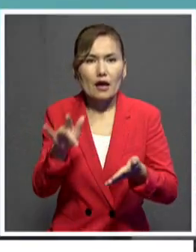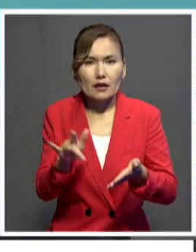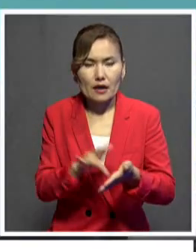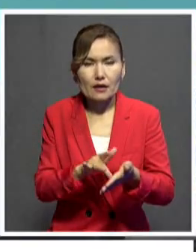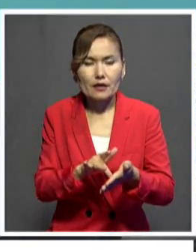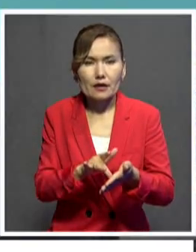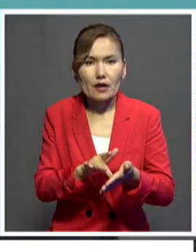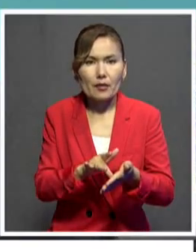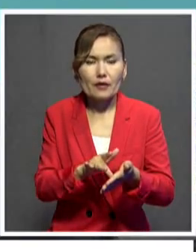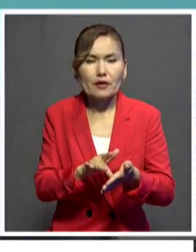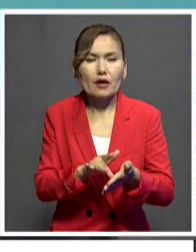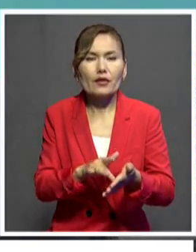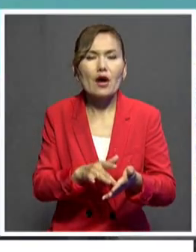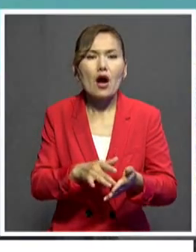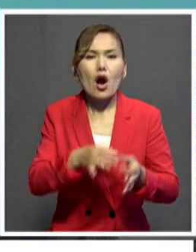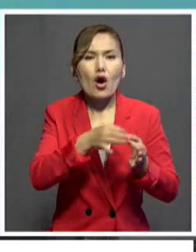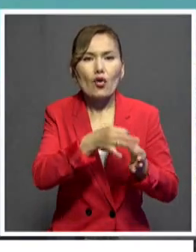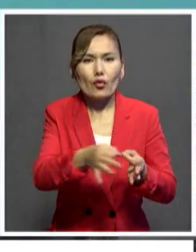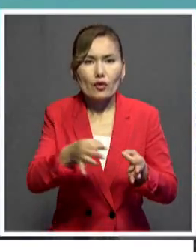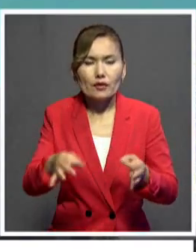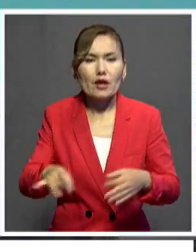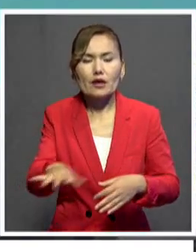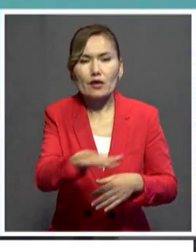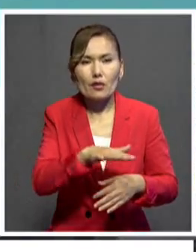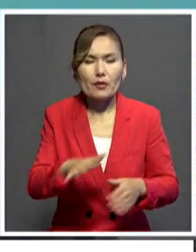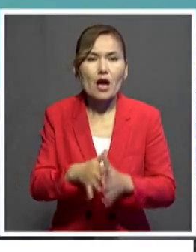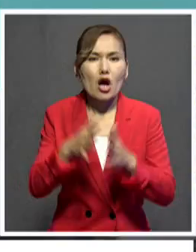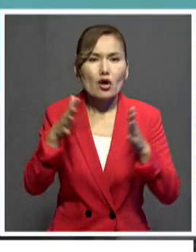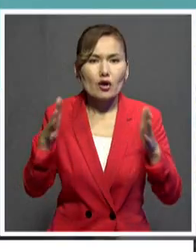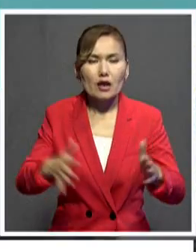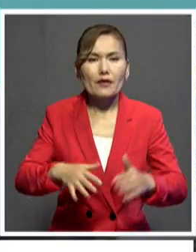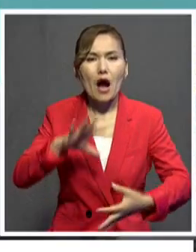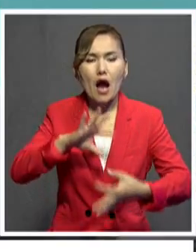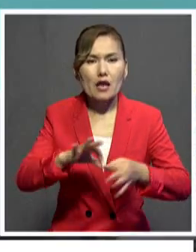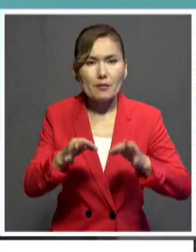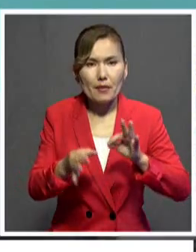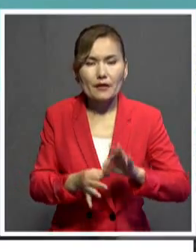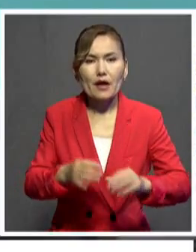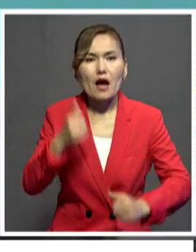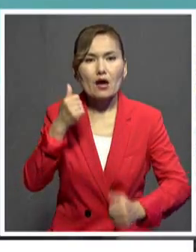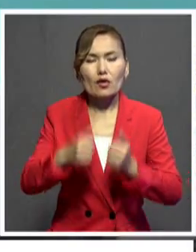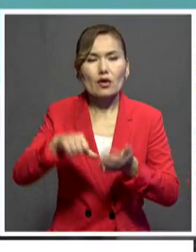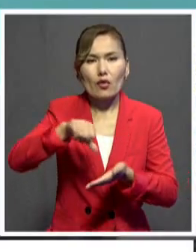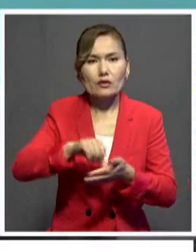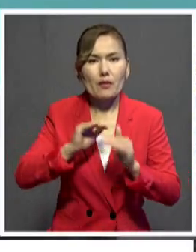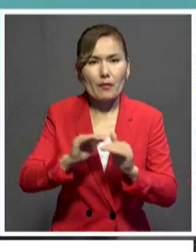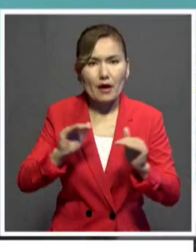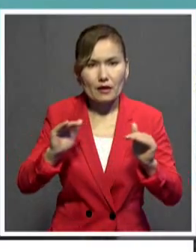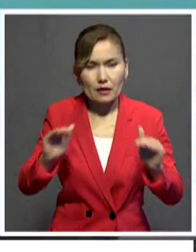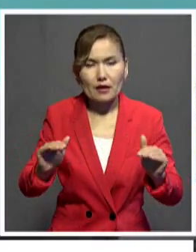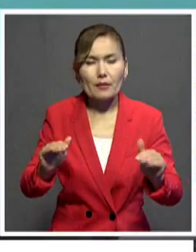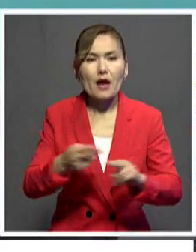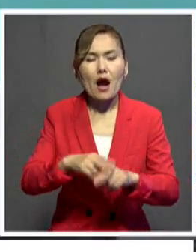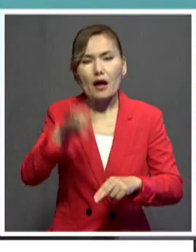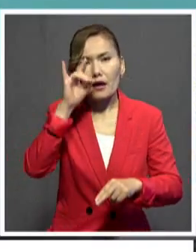қаланың көлемінде, облыстың көлемінде, республиканың көлемінде үлкен үлкен олимпиадаларды өткізейік. Солардан кейін